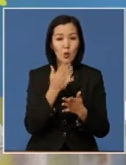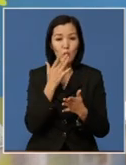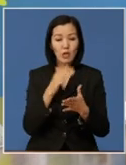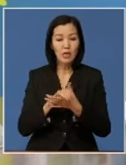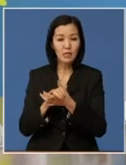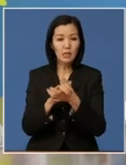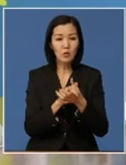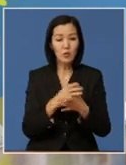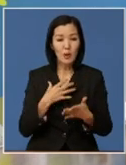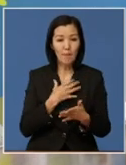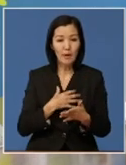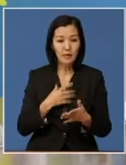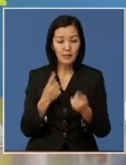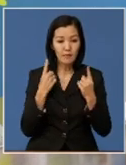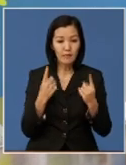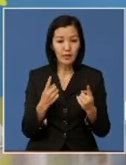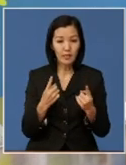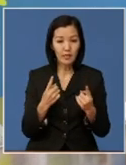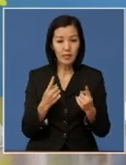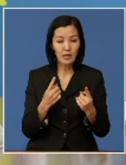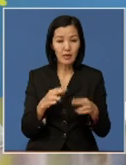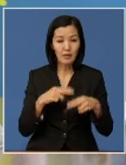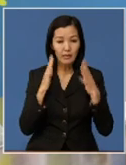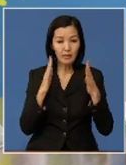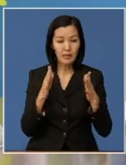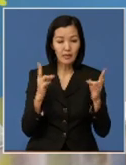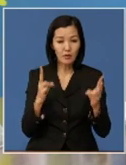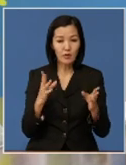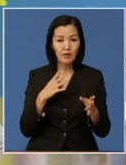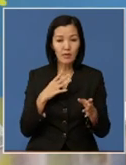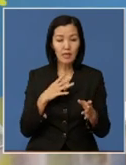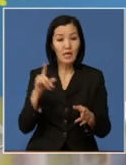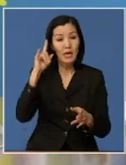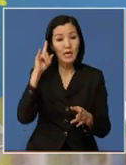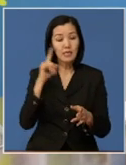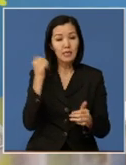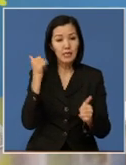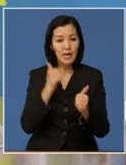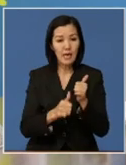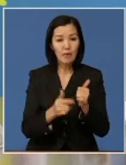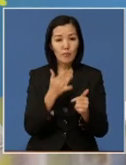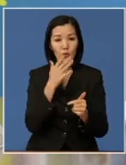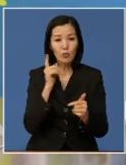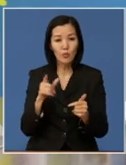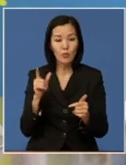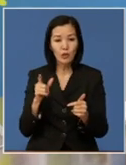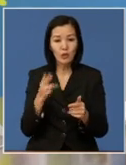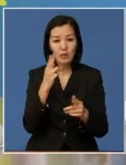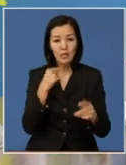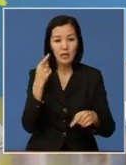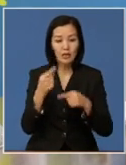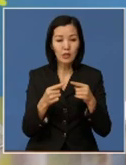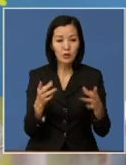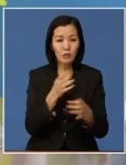өте маңызды. Елбасының өзі осы мәселеге баса назар аударып келеді. Қазақстанда тұратын әрбір ұлт пен ұлыстың салт-дәстүрін